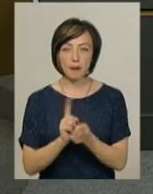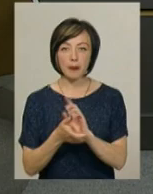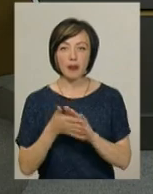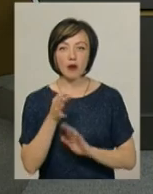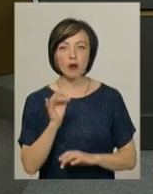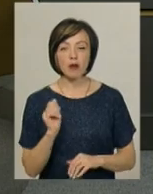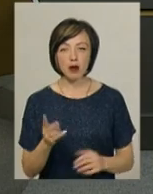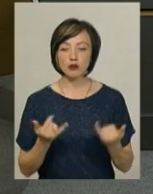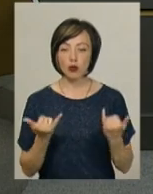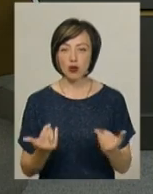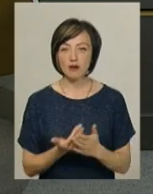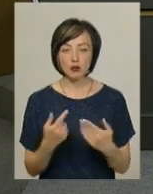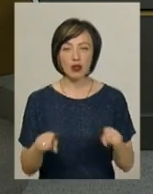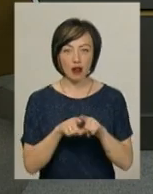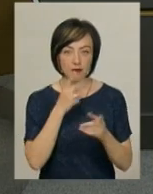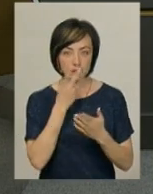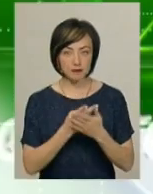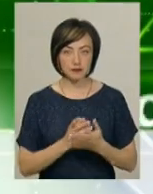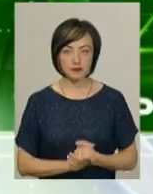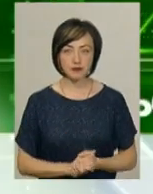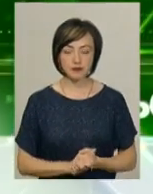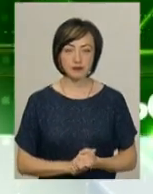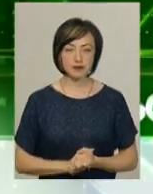Ольга Рибак. Сьогодні випуск ви побачите.